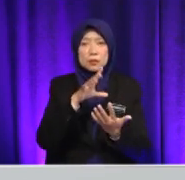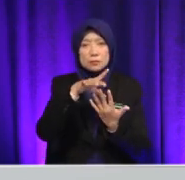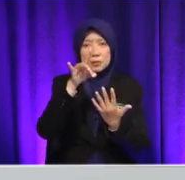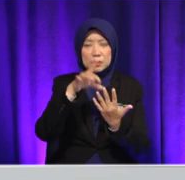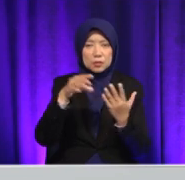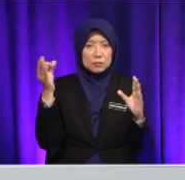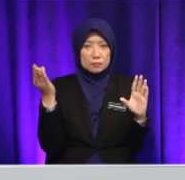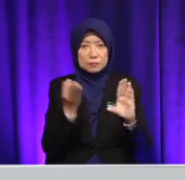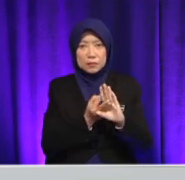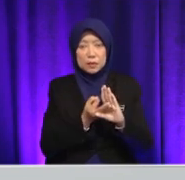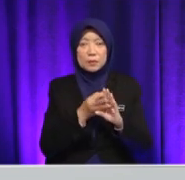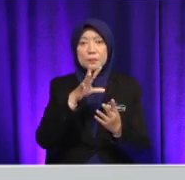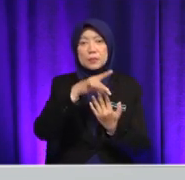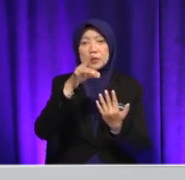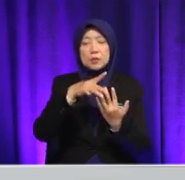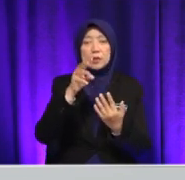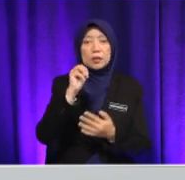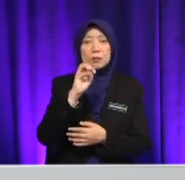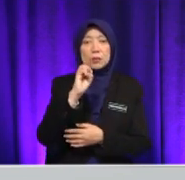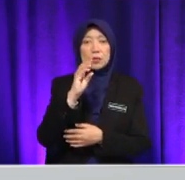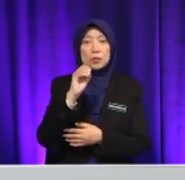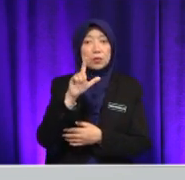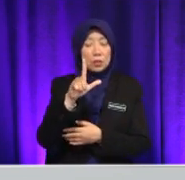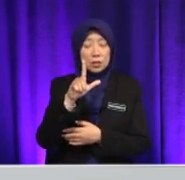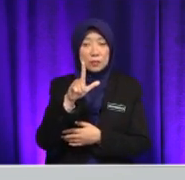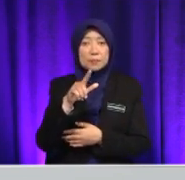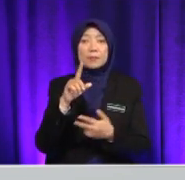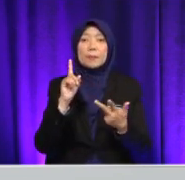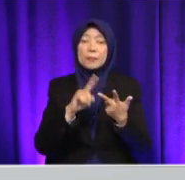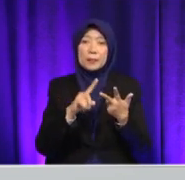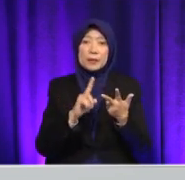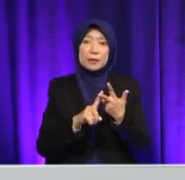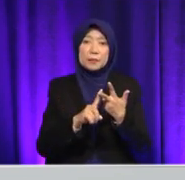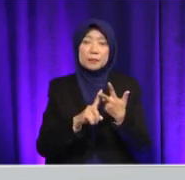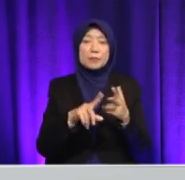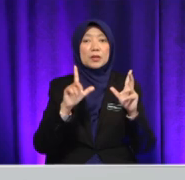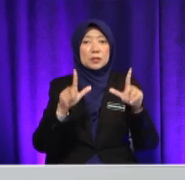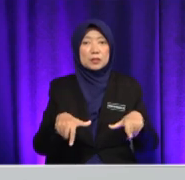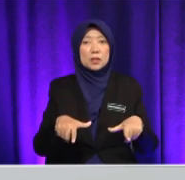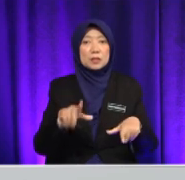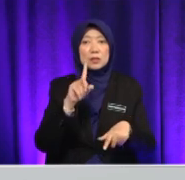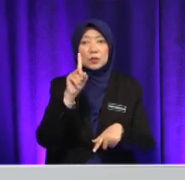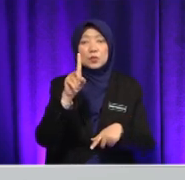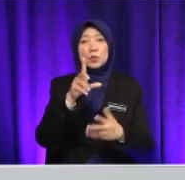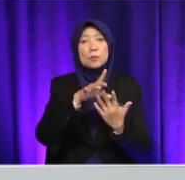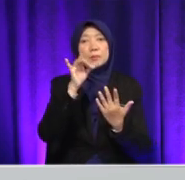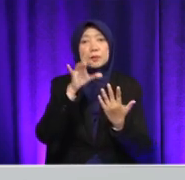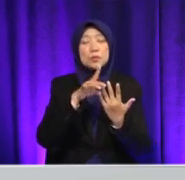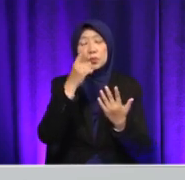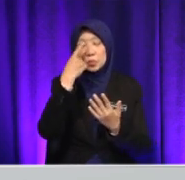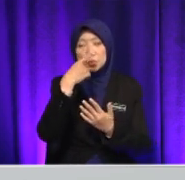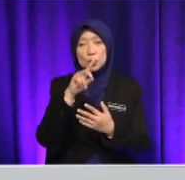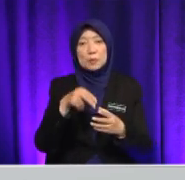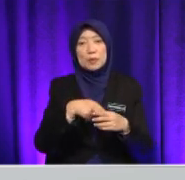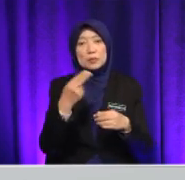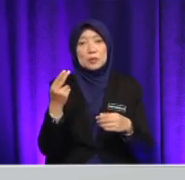yang kedua memilih model pencetak dari menu pencetak dan yang ketiga meletakkan salah satu pilihan untuk masing-masing